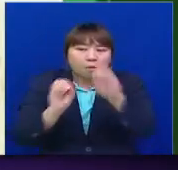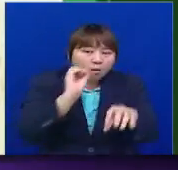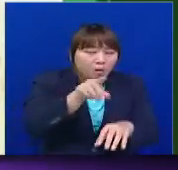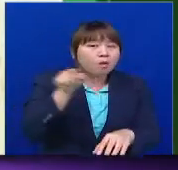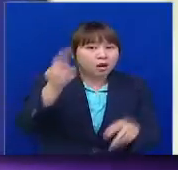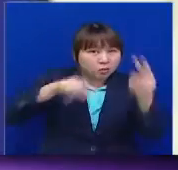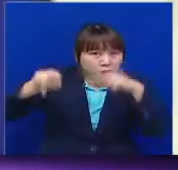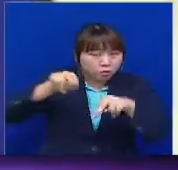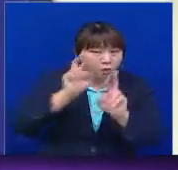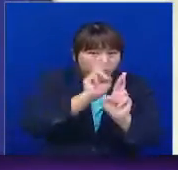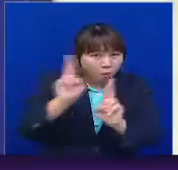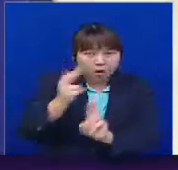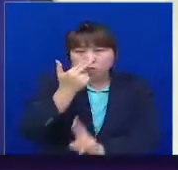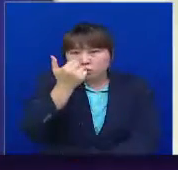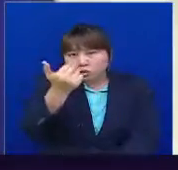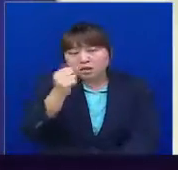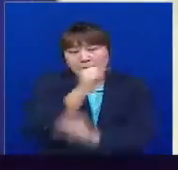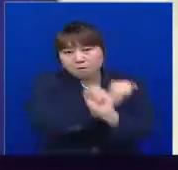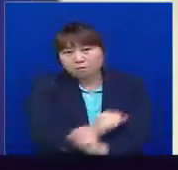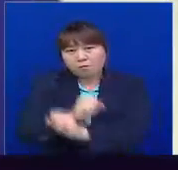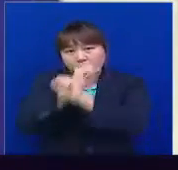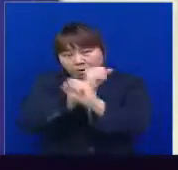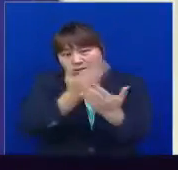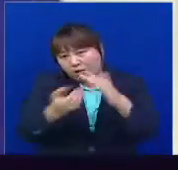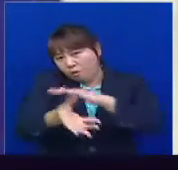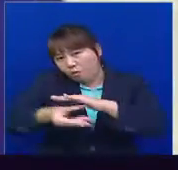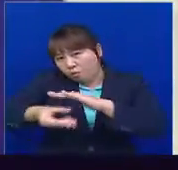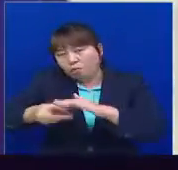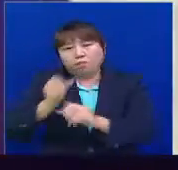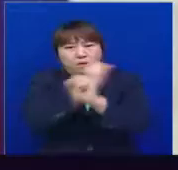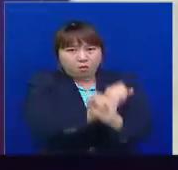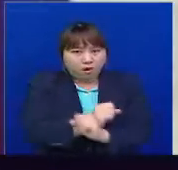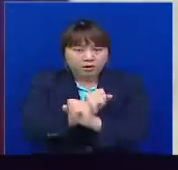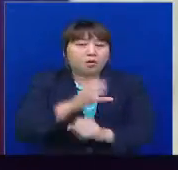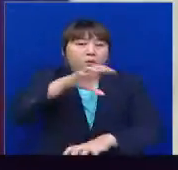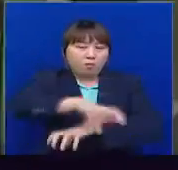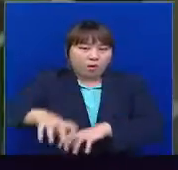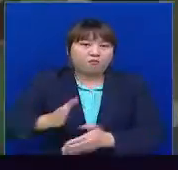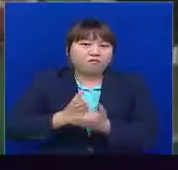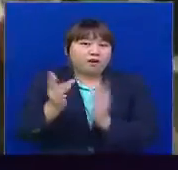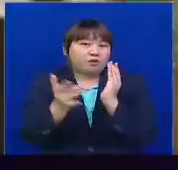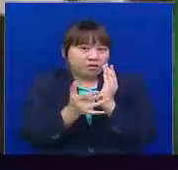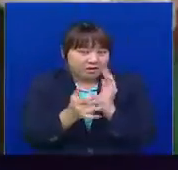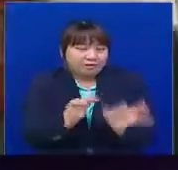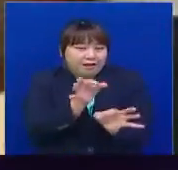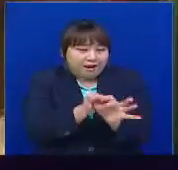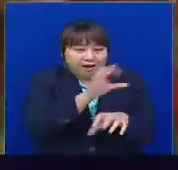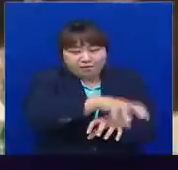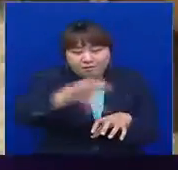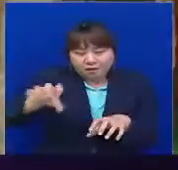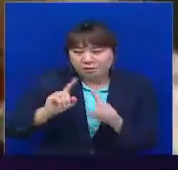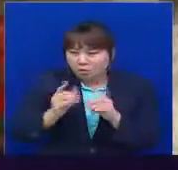จสอบและระมัดระวังเพื่อป้องกันความเสียหายซึ่งหน่วยงานฝ่ายเทคโนโลยีของทุกธนาคารได้มีการหารือกันอย่างต่